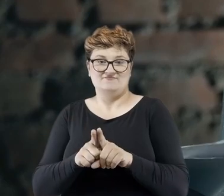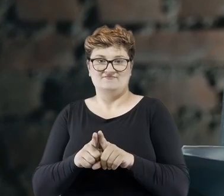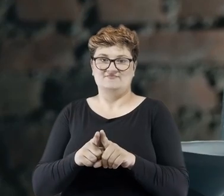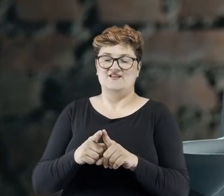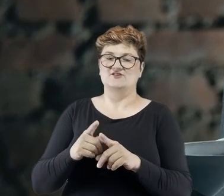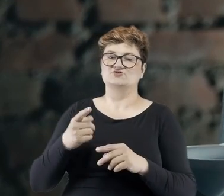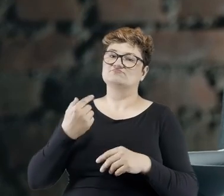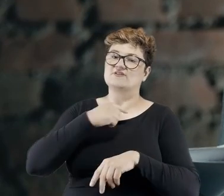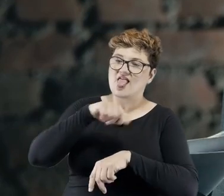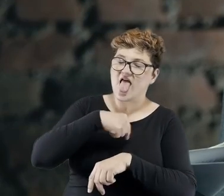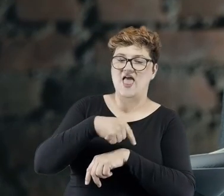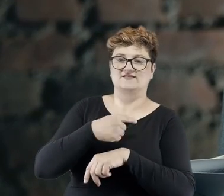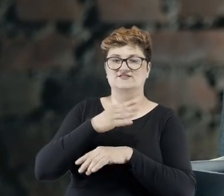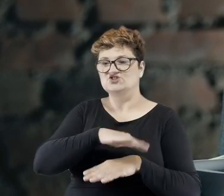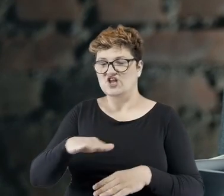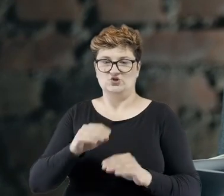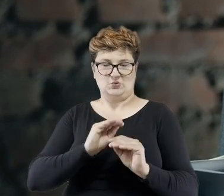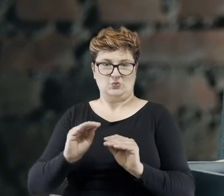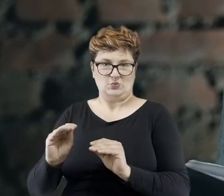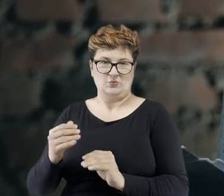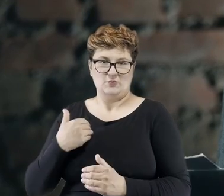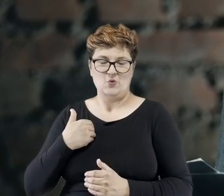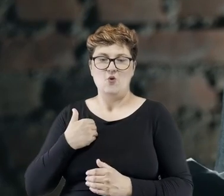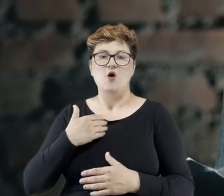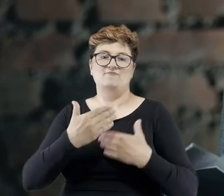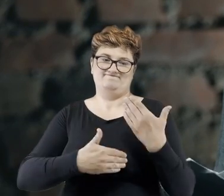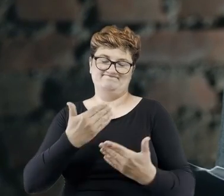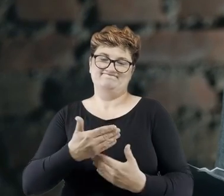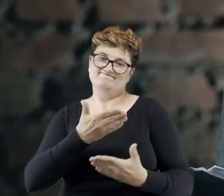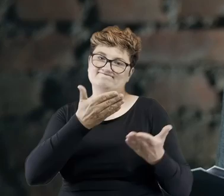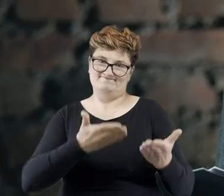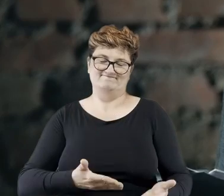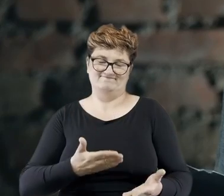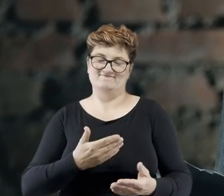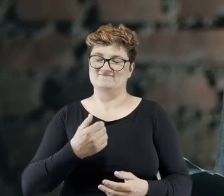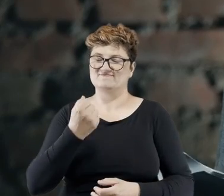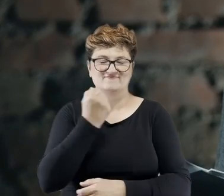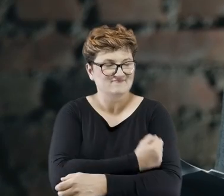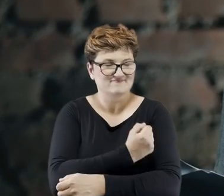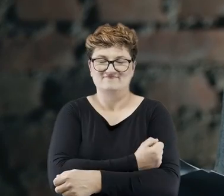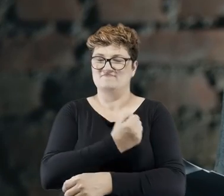początkowo jakieś korepetycje dla dzieci. Szybko się jednak okazało, że morfinistka, jaką była